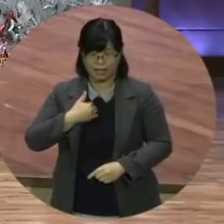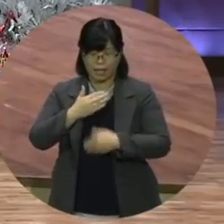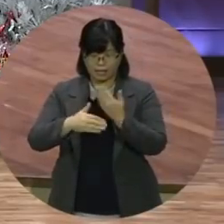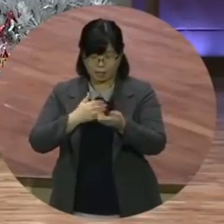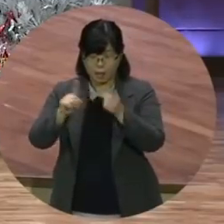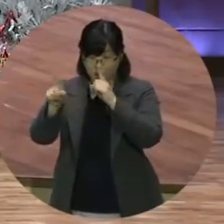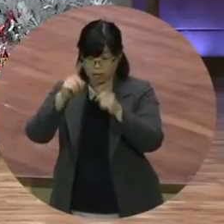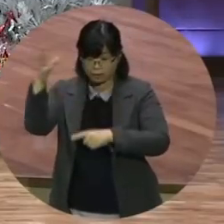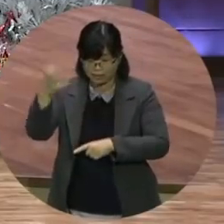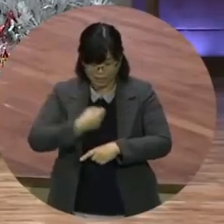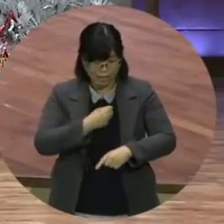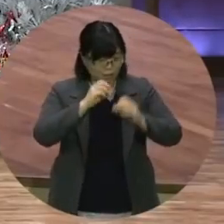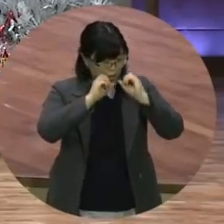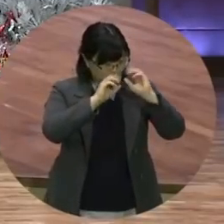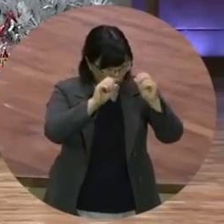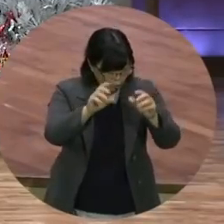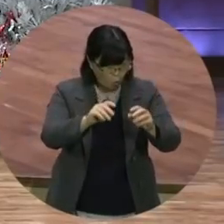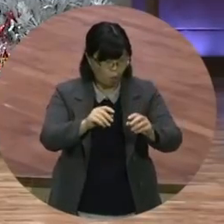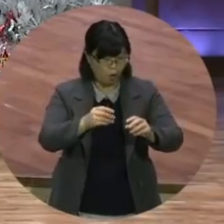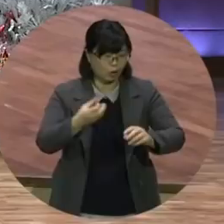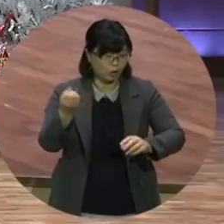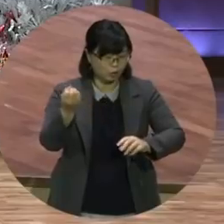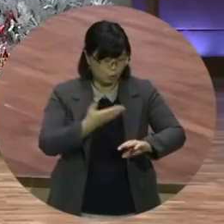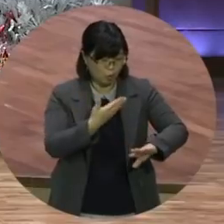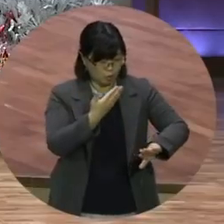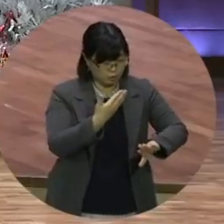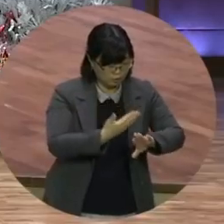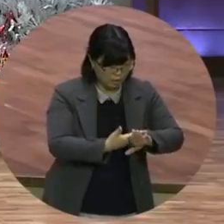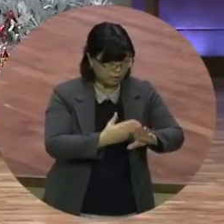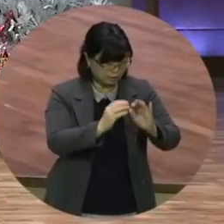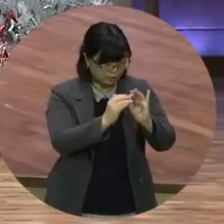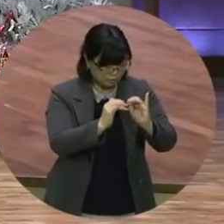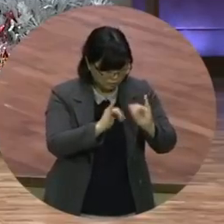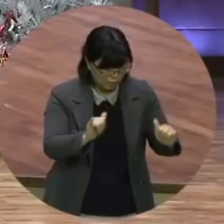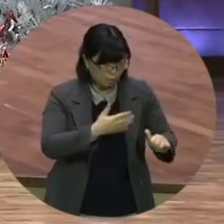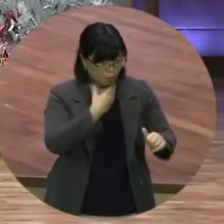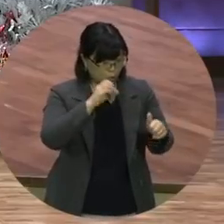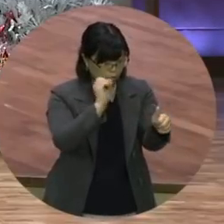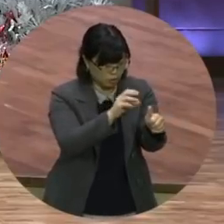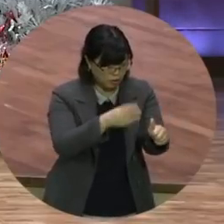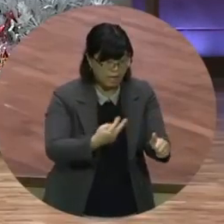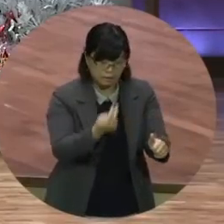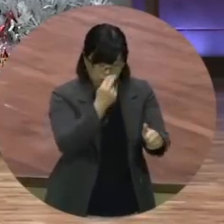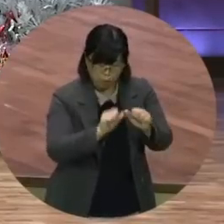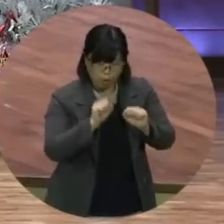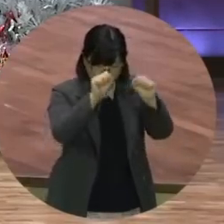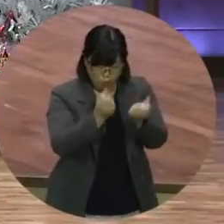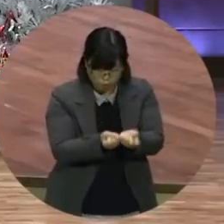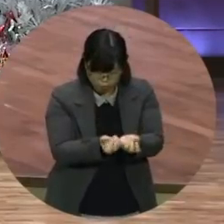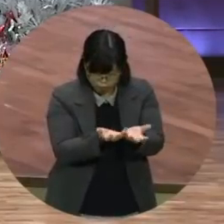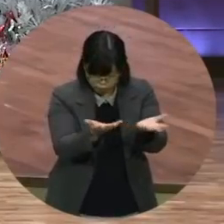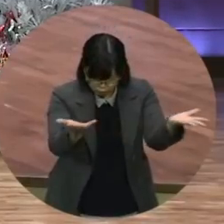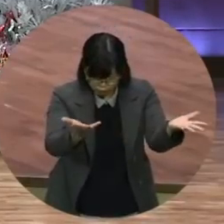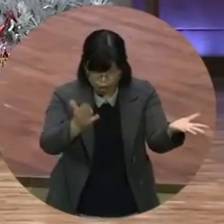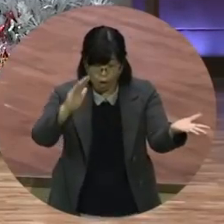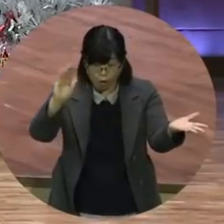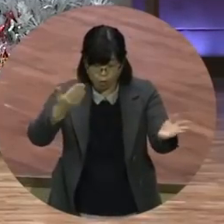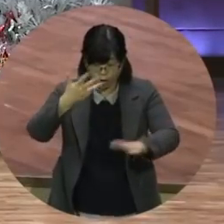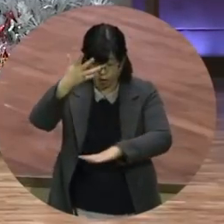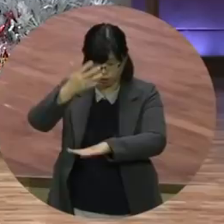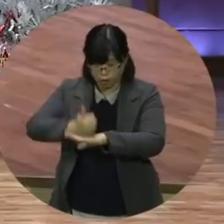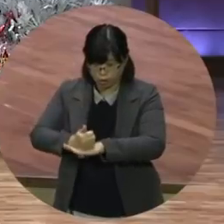운동이 우리의 각자 처한 현장에서 일어날 수 있도록 마가의 다락방에 임하였던 성령의